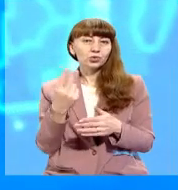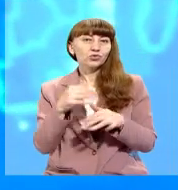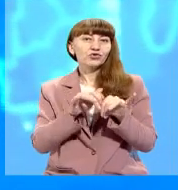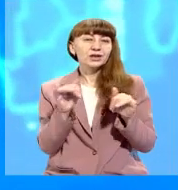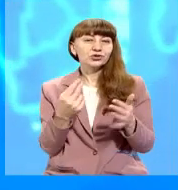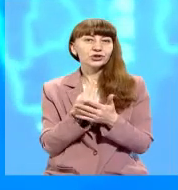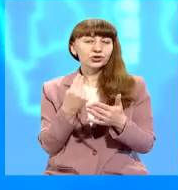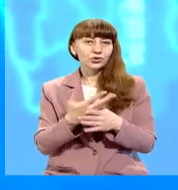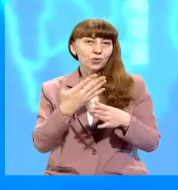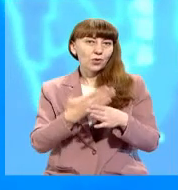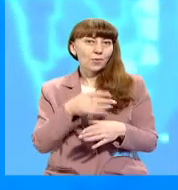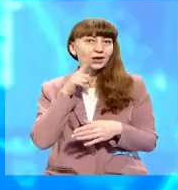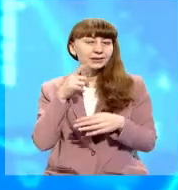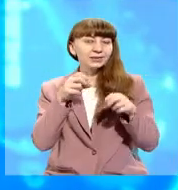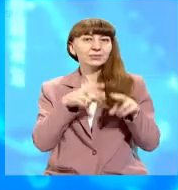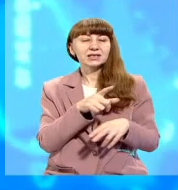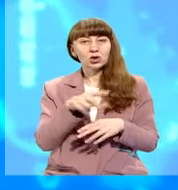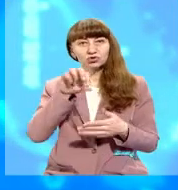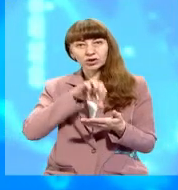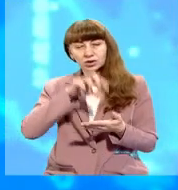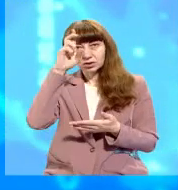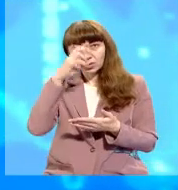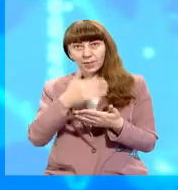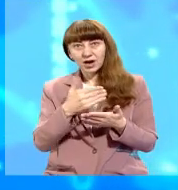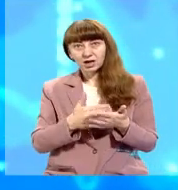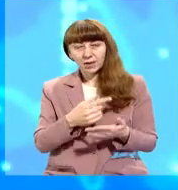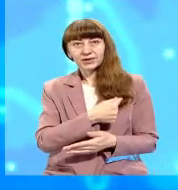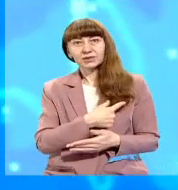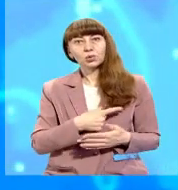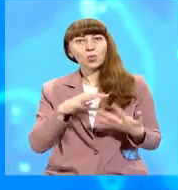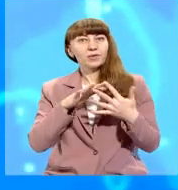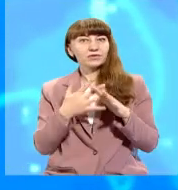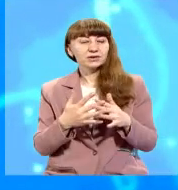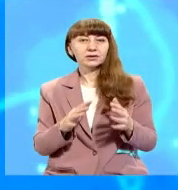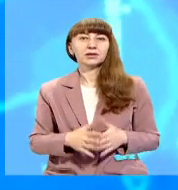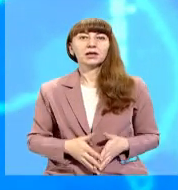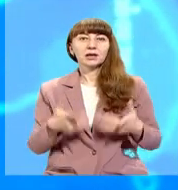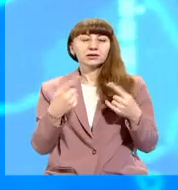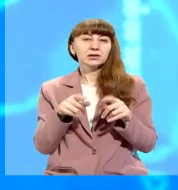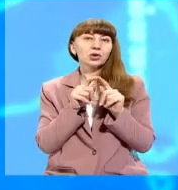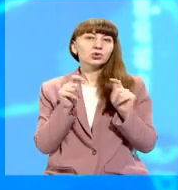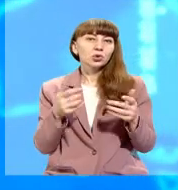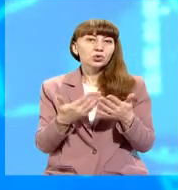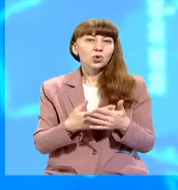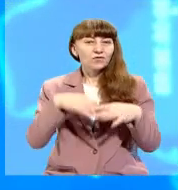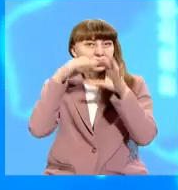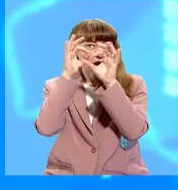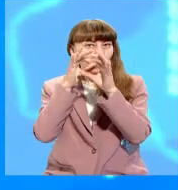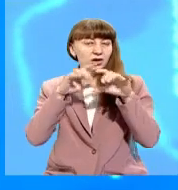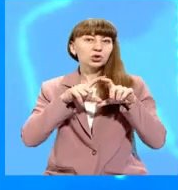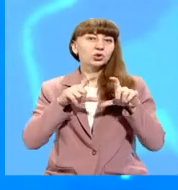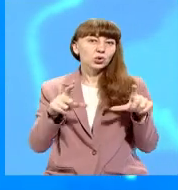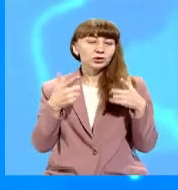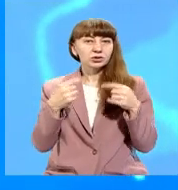пособия молодым специалистам участникам госпрограммы с дипломом в село также в населённых пунктах откроют новые лаборатории Где будут